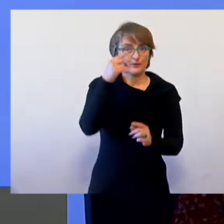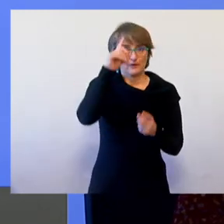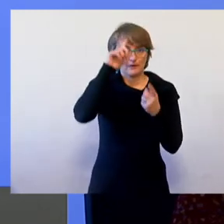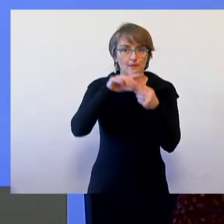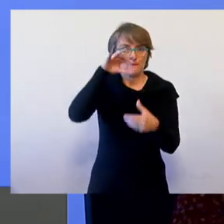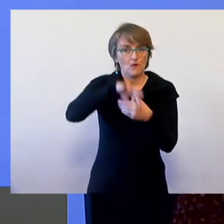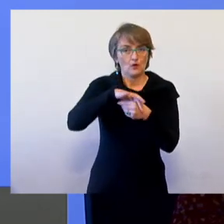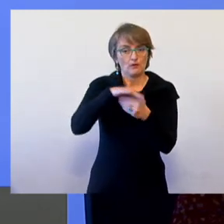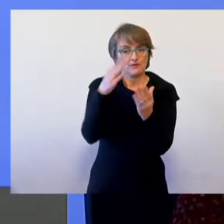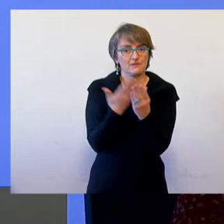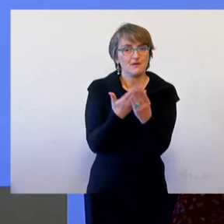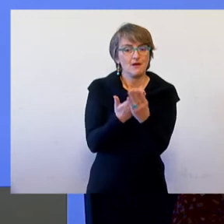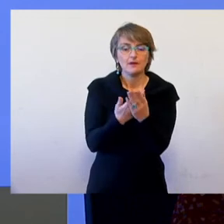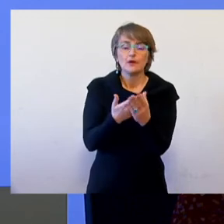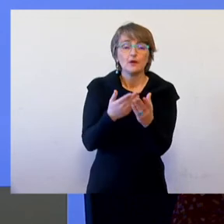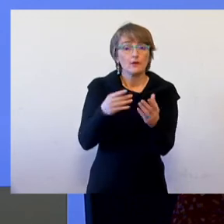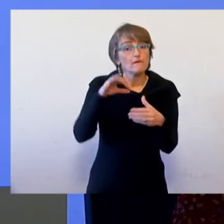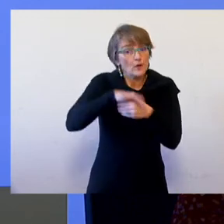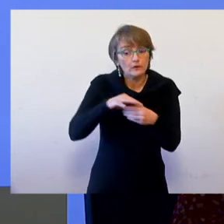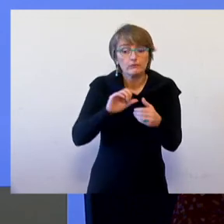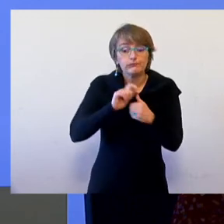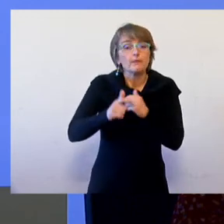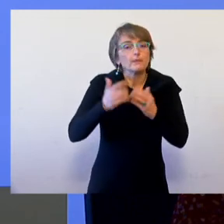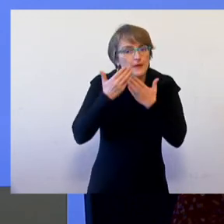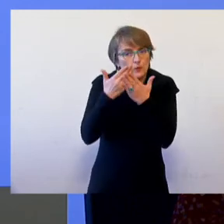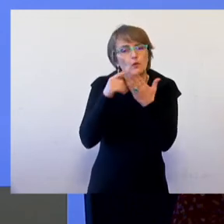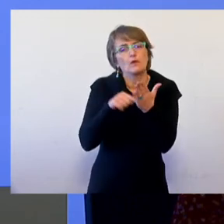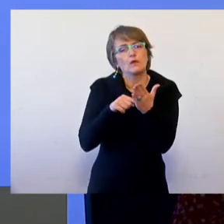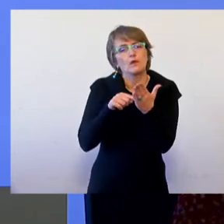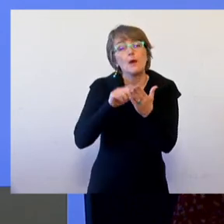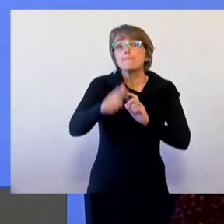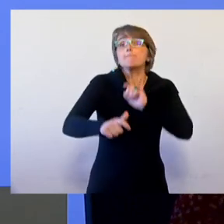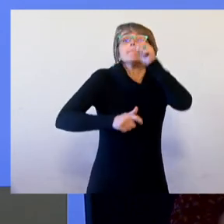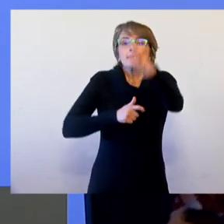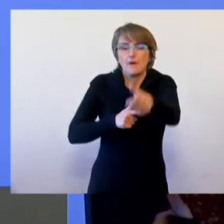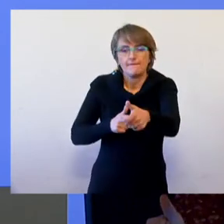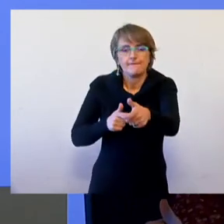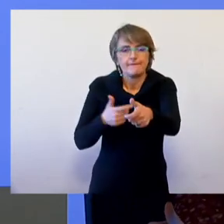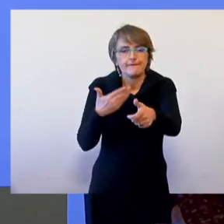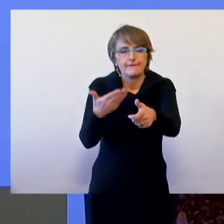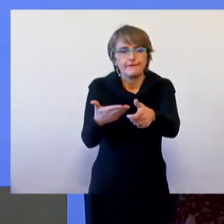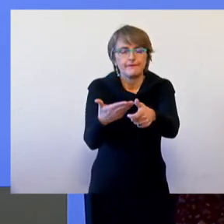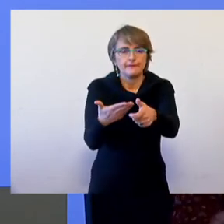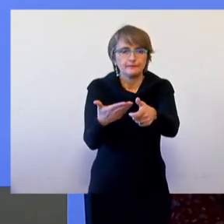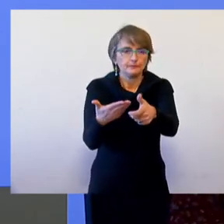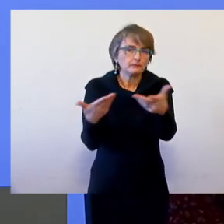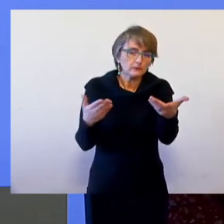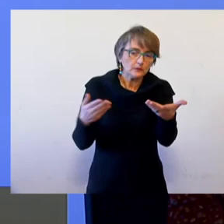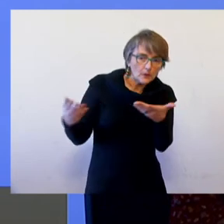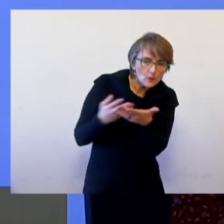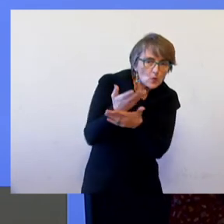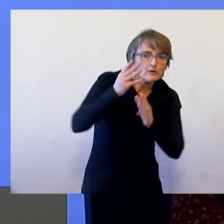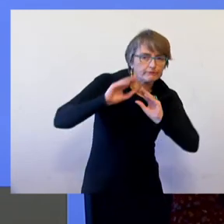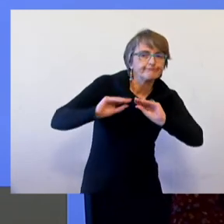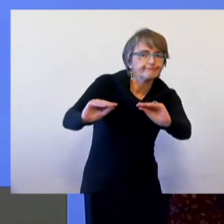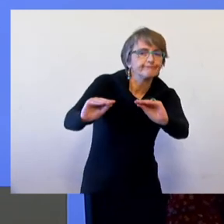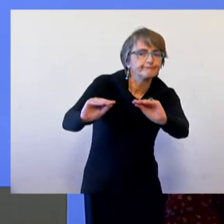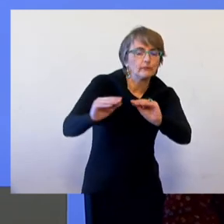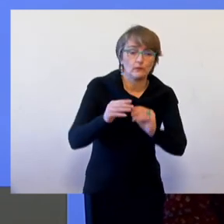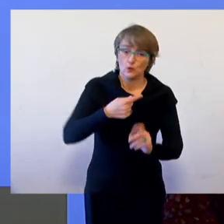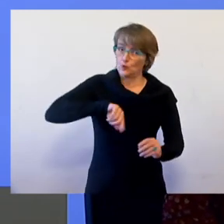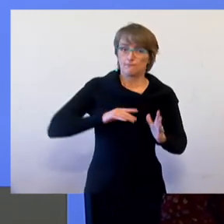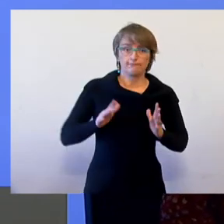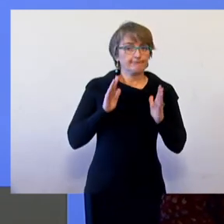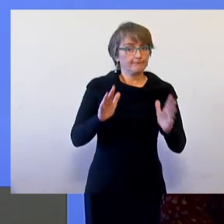délibération d'études qui doit conduire ensuite à des projets, c'était nos